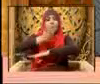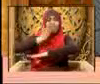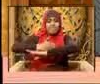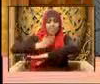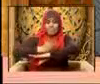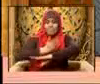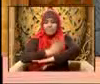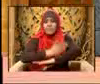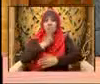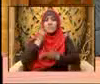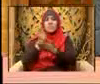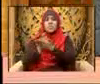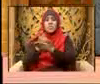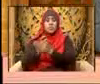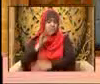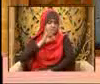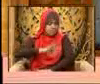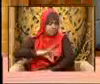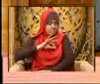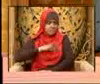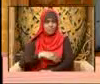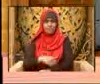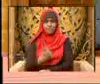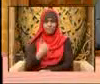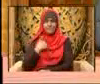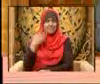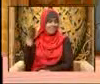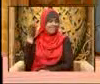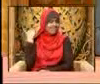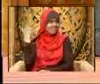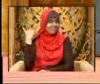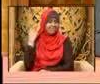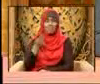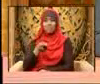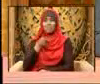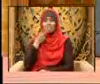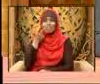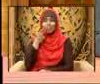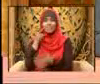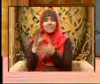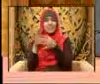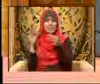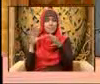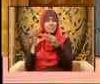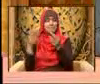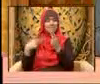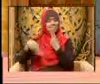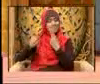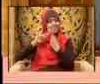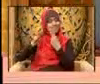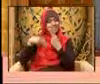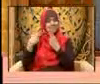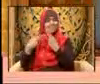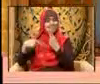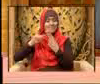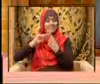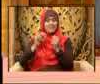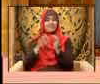عرق جبينه. أنا مرة من المرات واحد كان يحكي لي قصة من القصص